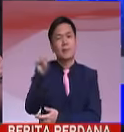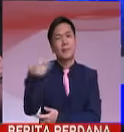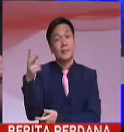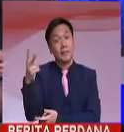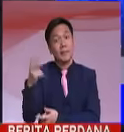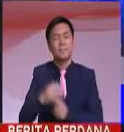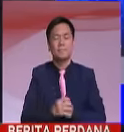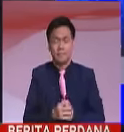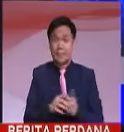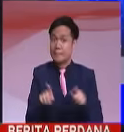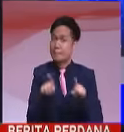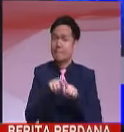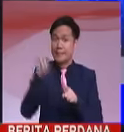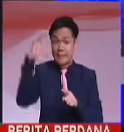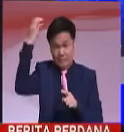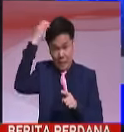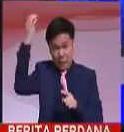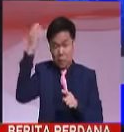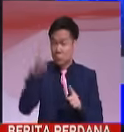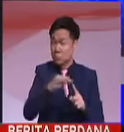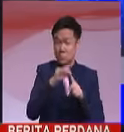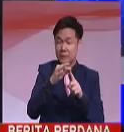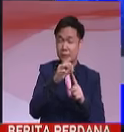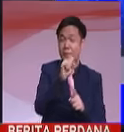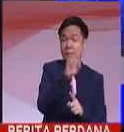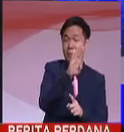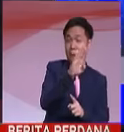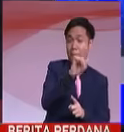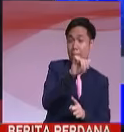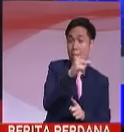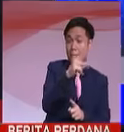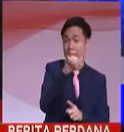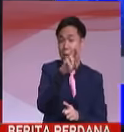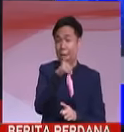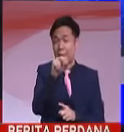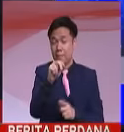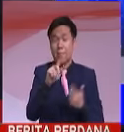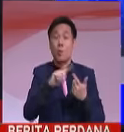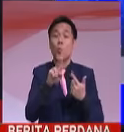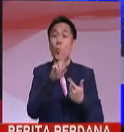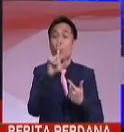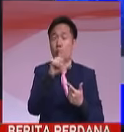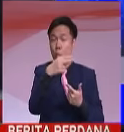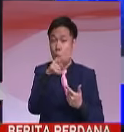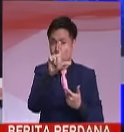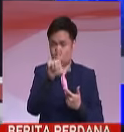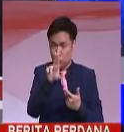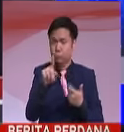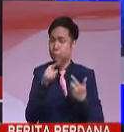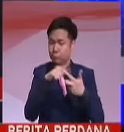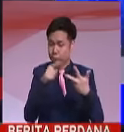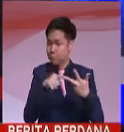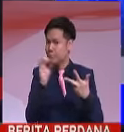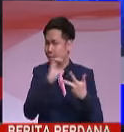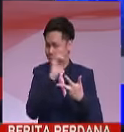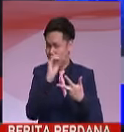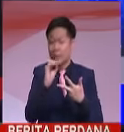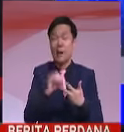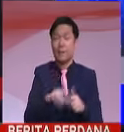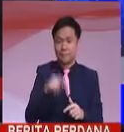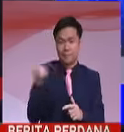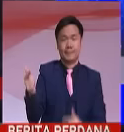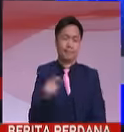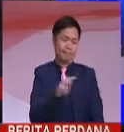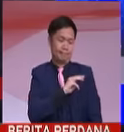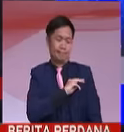begitu juga di Selangor kecuali di Sabak bernam Kuala Selangor dan hulu Selangor menteri kanan keselamatan tato Syaikh Ismail